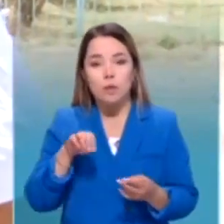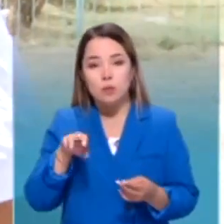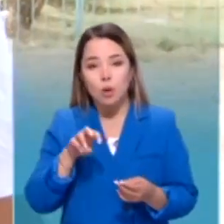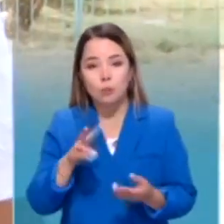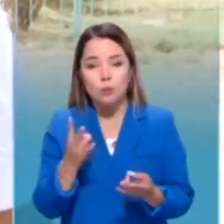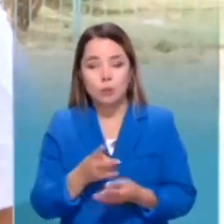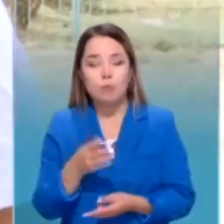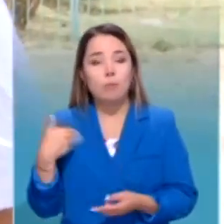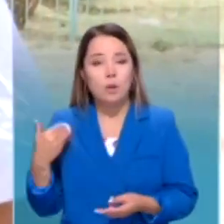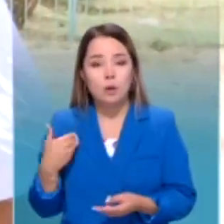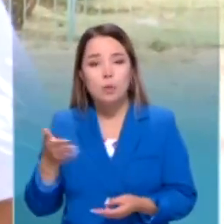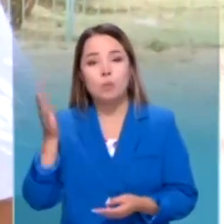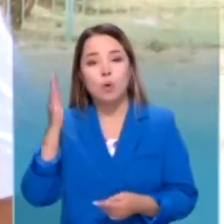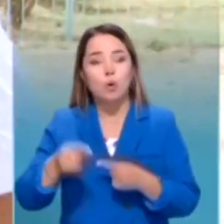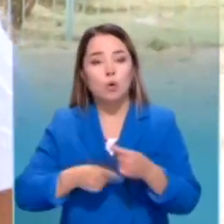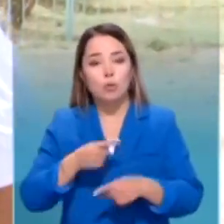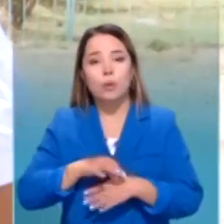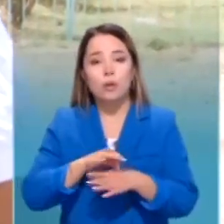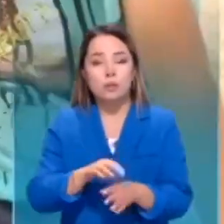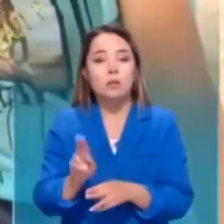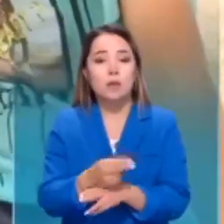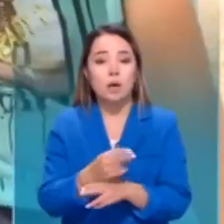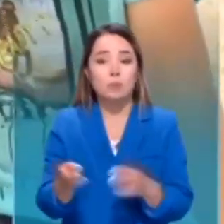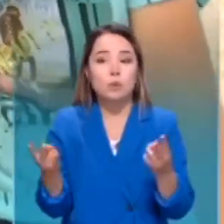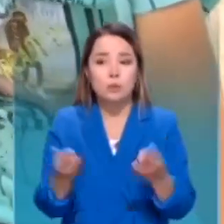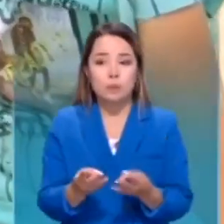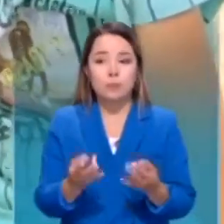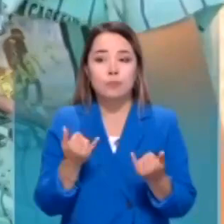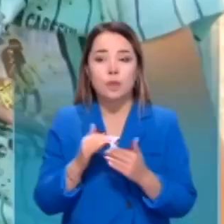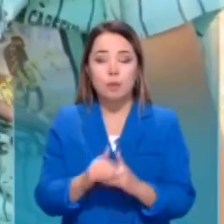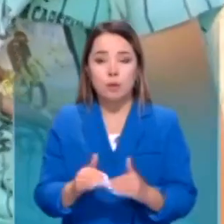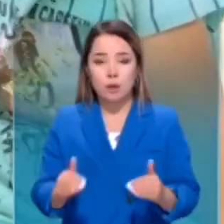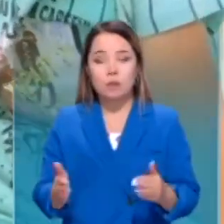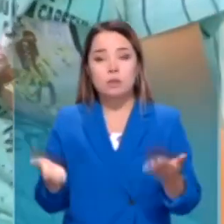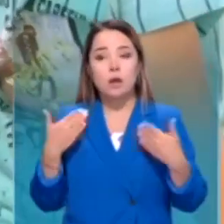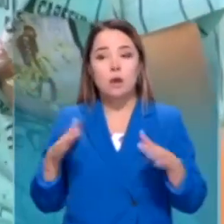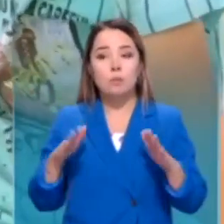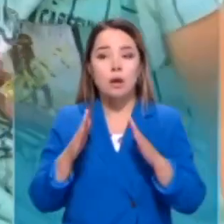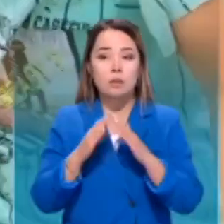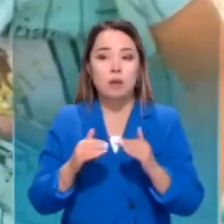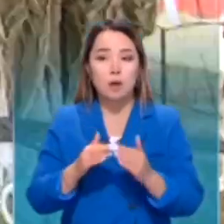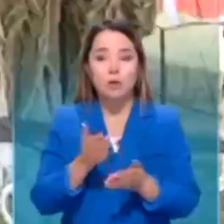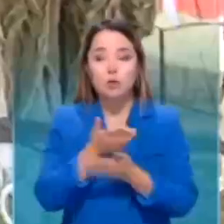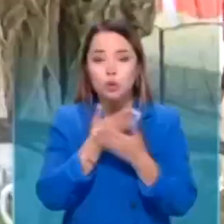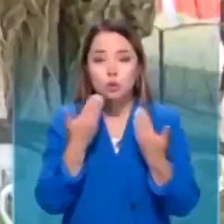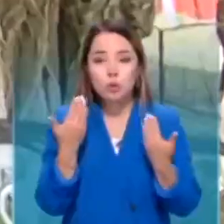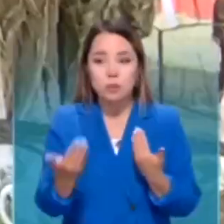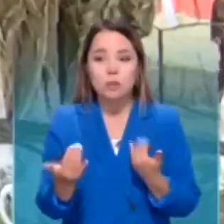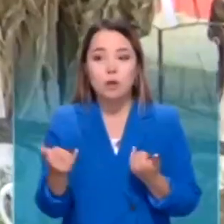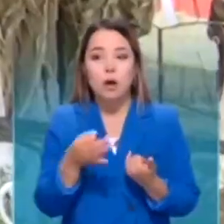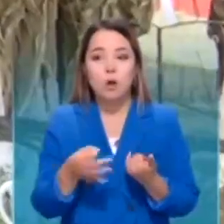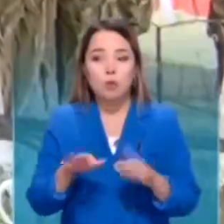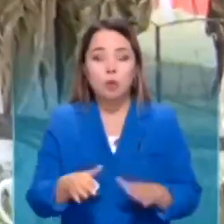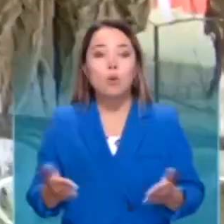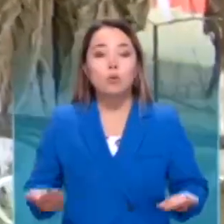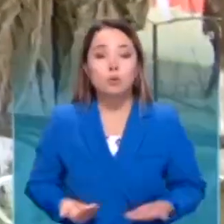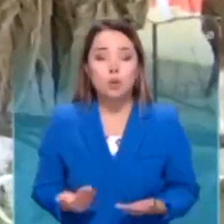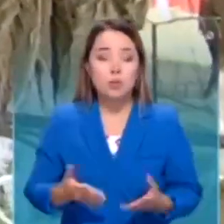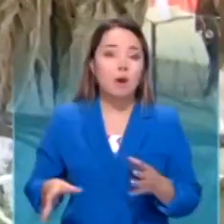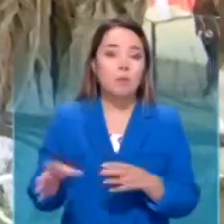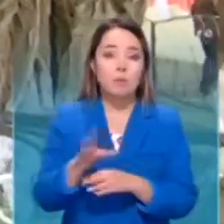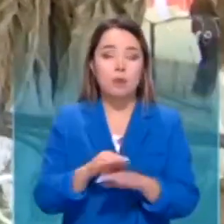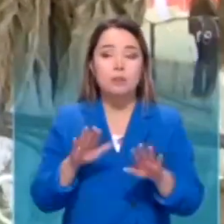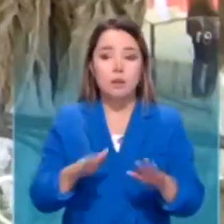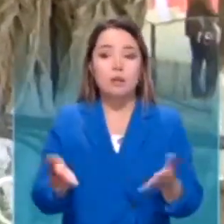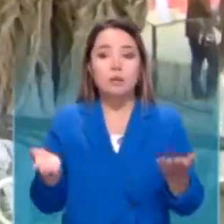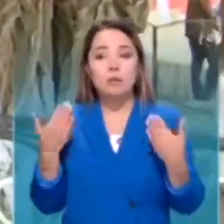Сол пайдалы емес. Болашақ ұрпақты тәрбиелейміз. Немен мына балаларға демалатын лагер жоқ мысалға. Ауданның тұрғындарында барып